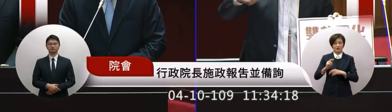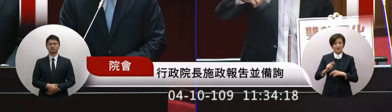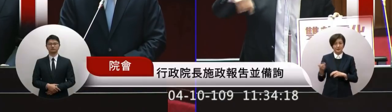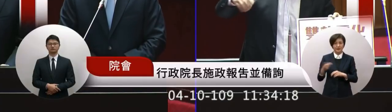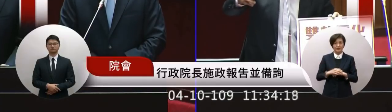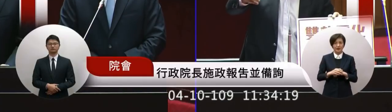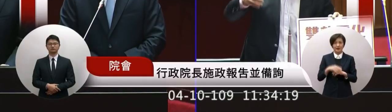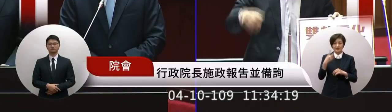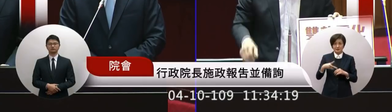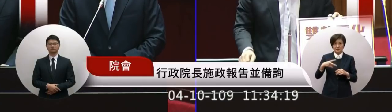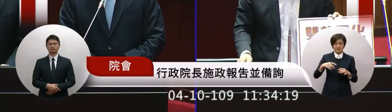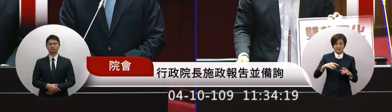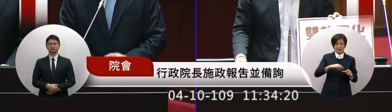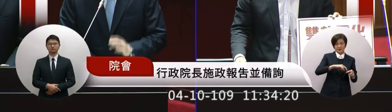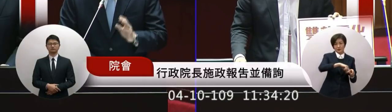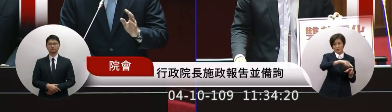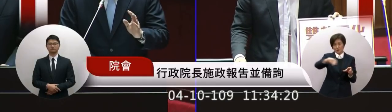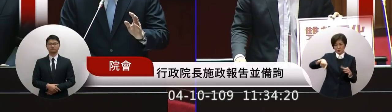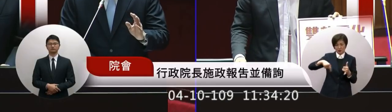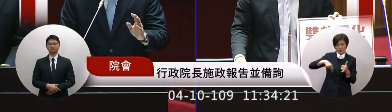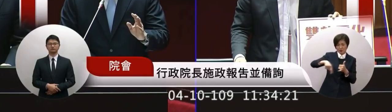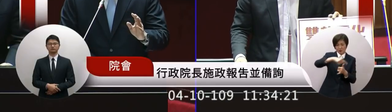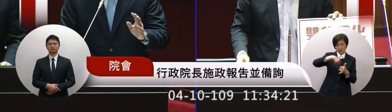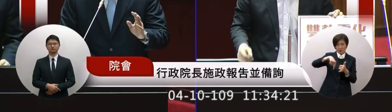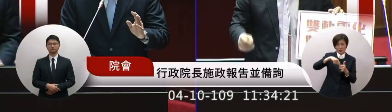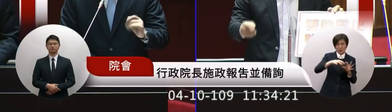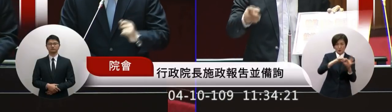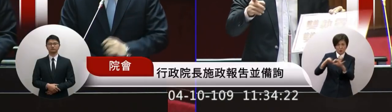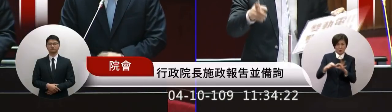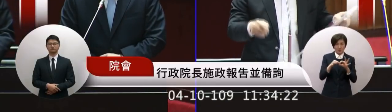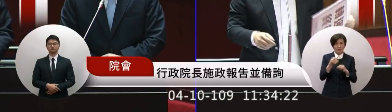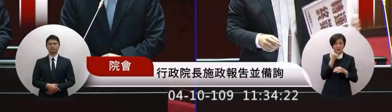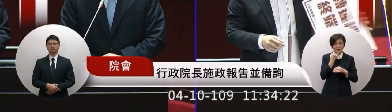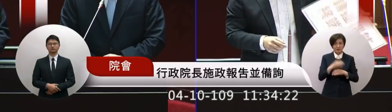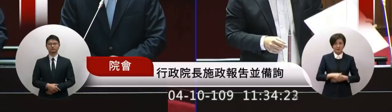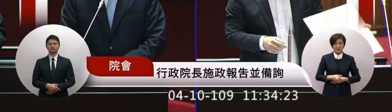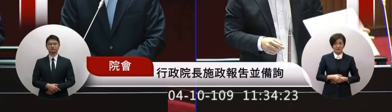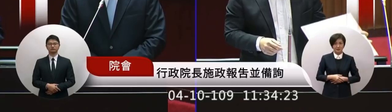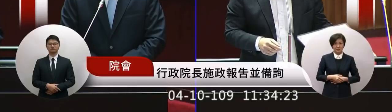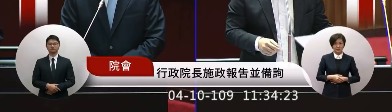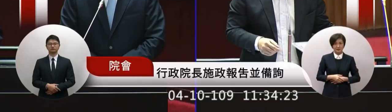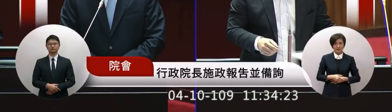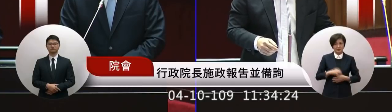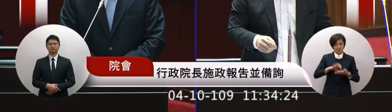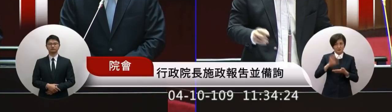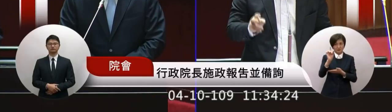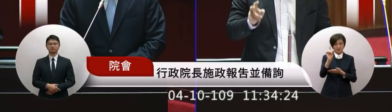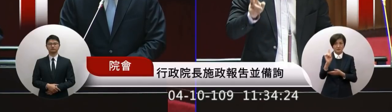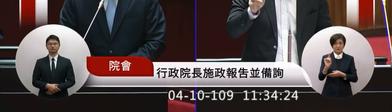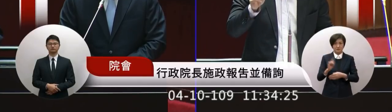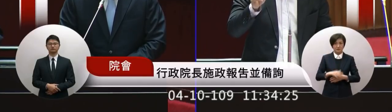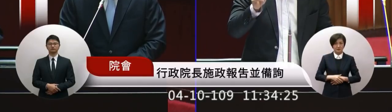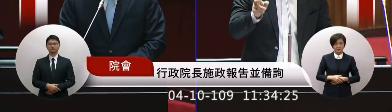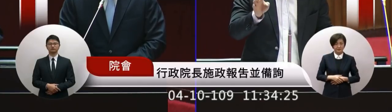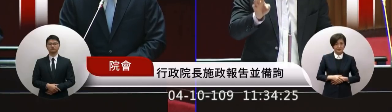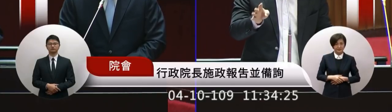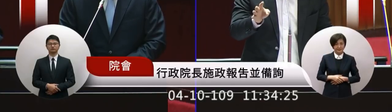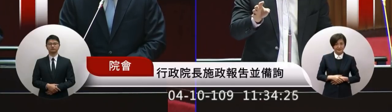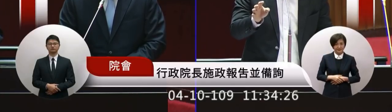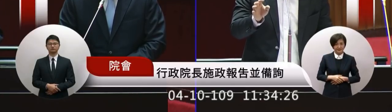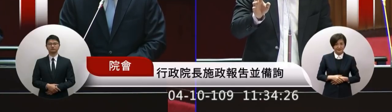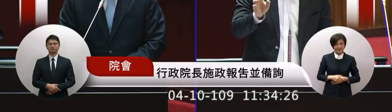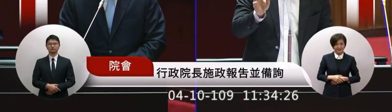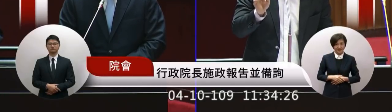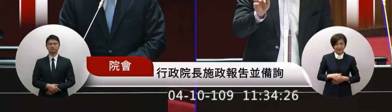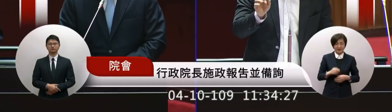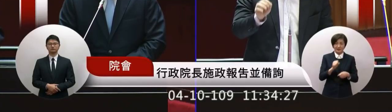吼，这是我想。部长进前提出的政策之一，那其中有提到一件代志，就是讲希望会当一点钟四